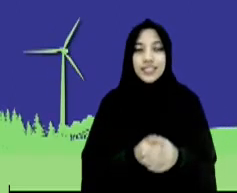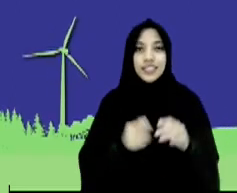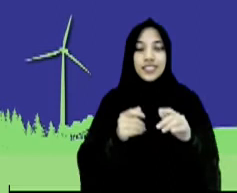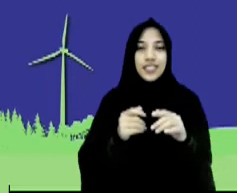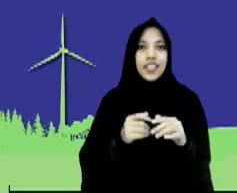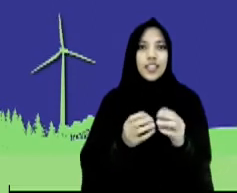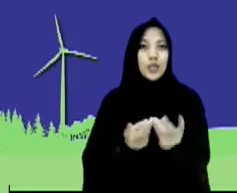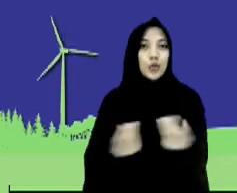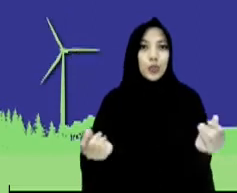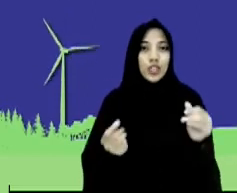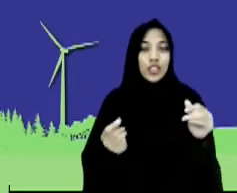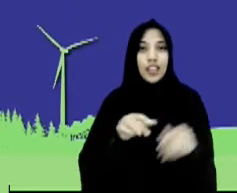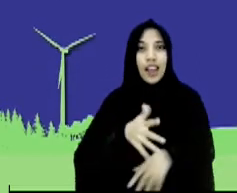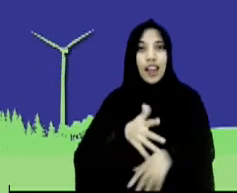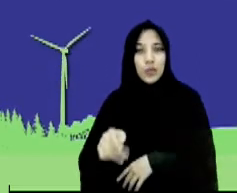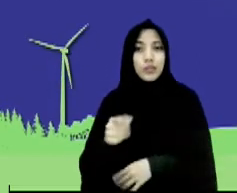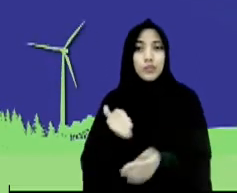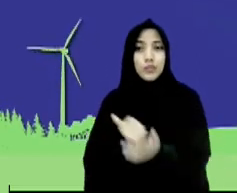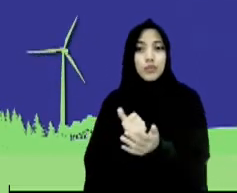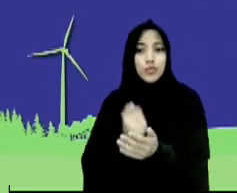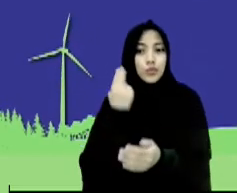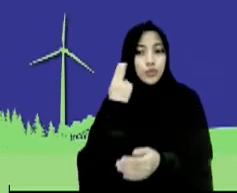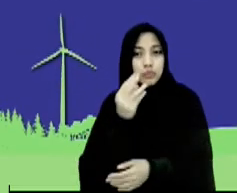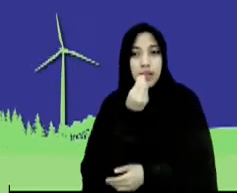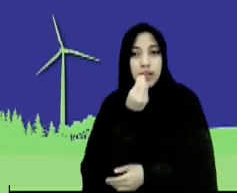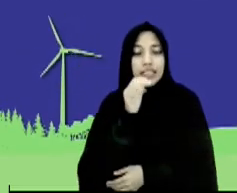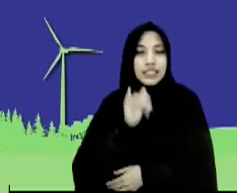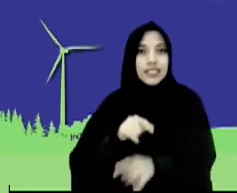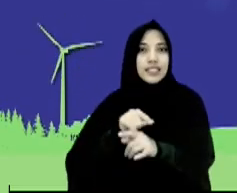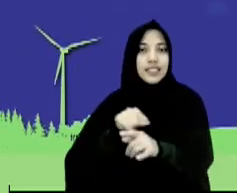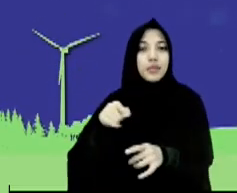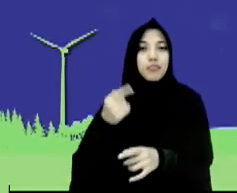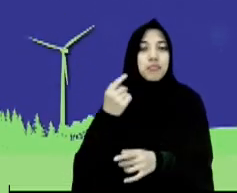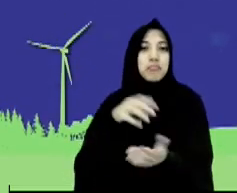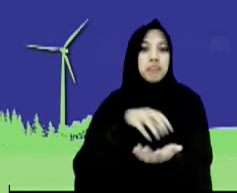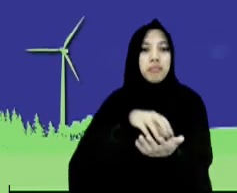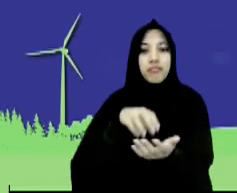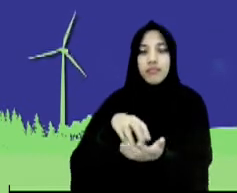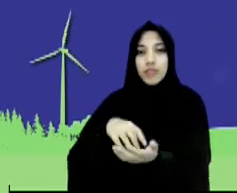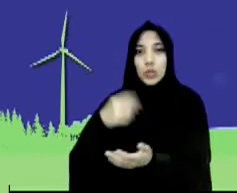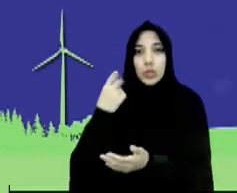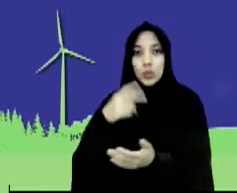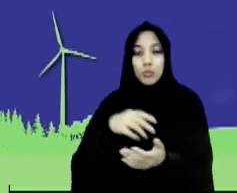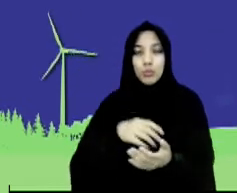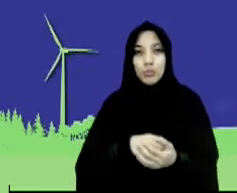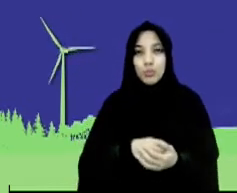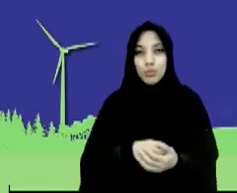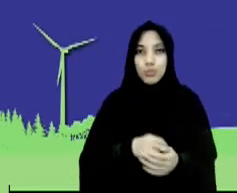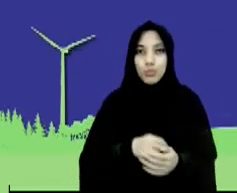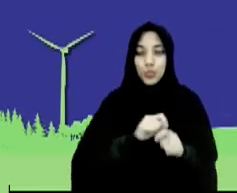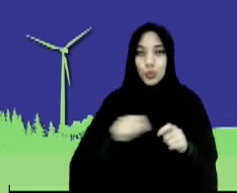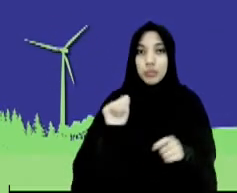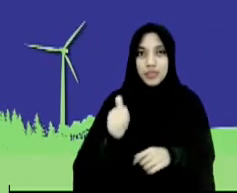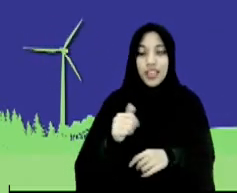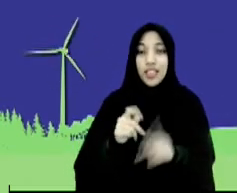juga untuk makanan tapi eh seweed juga Bahan baku untuk berbagai macam produk ya Eh kalau cofe sudah